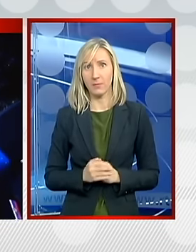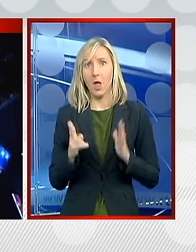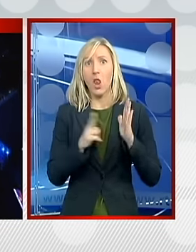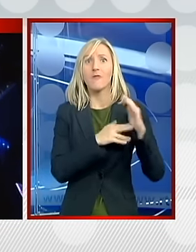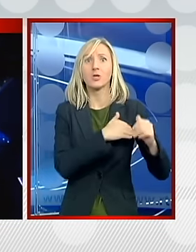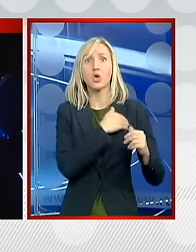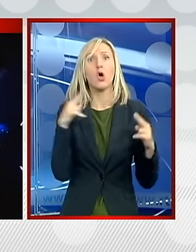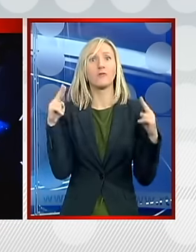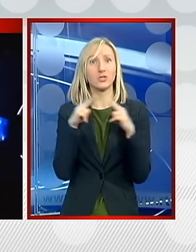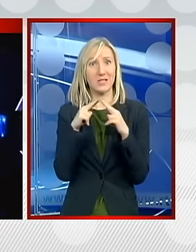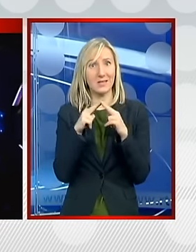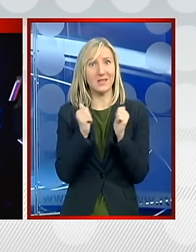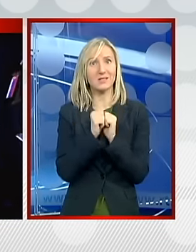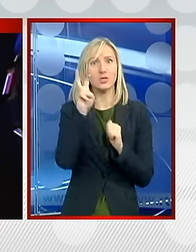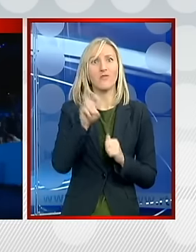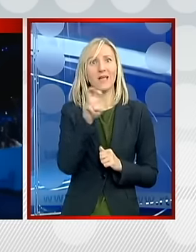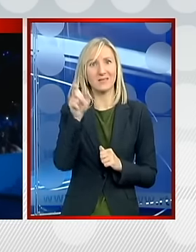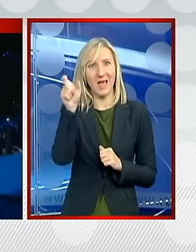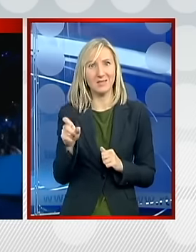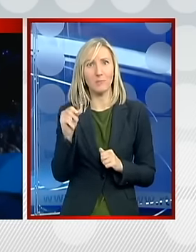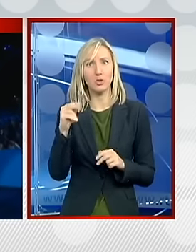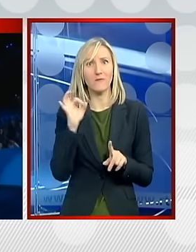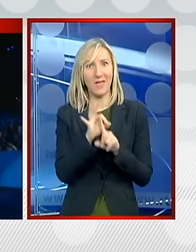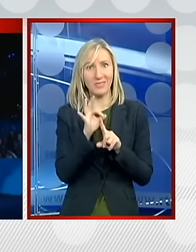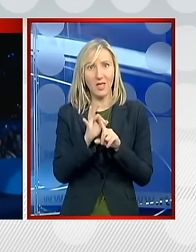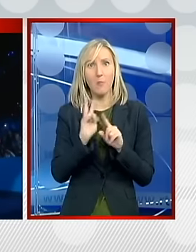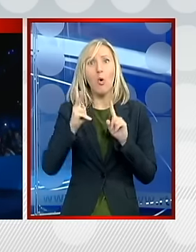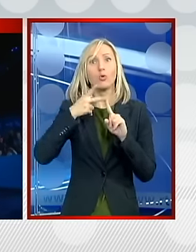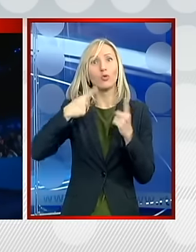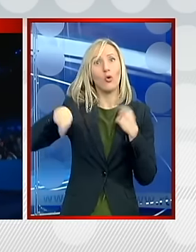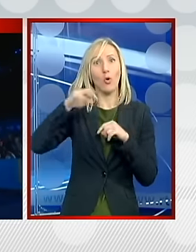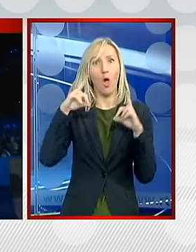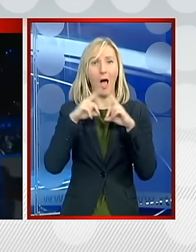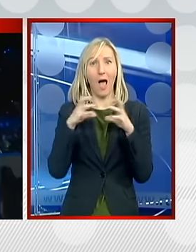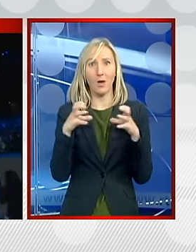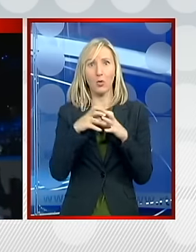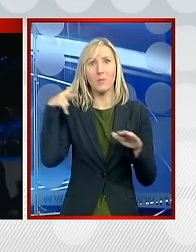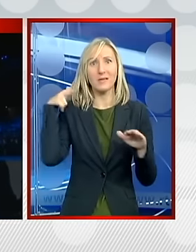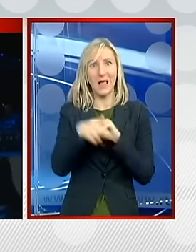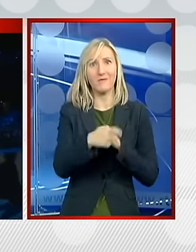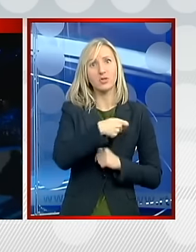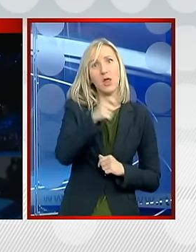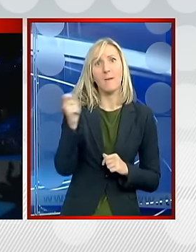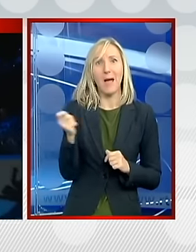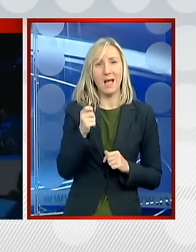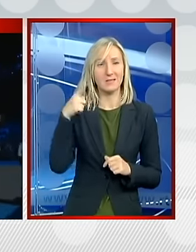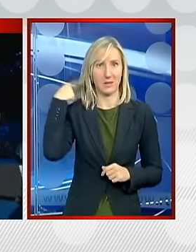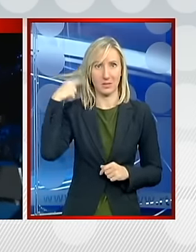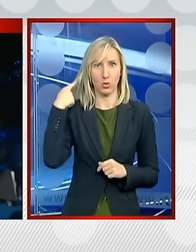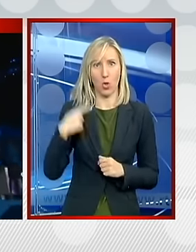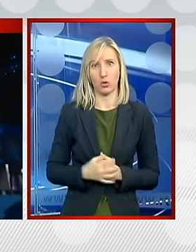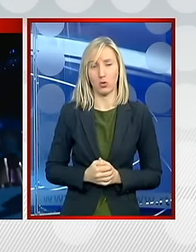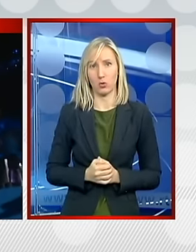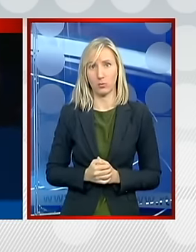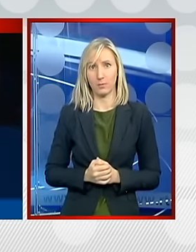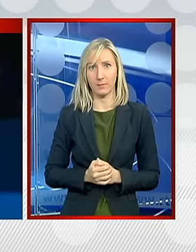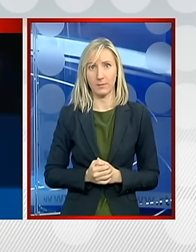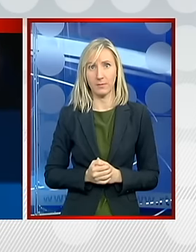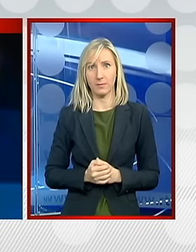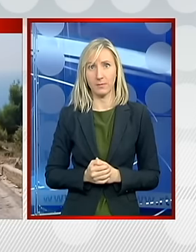Novak Đoković sastaće se sa Švajcarcem Rogerom Federerom u drugom kolu A grupe završnog Mastersa u Londonu.